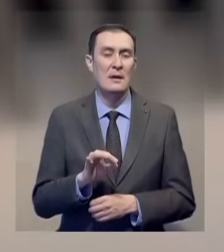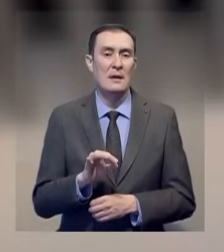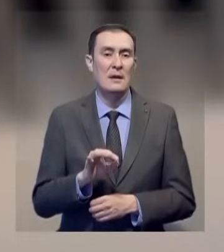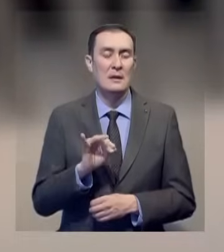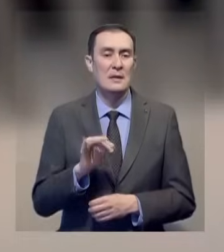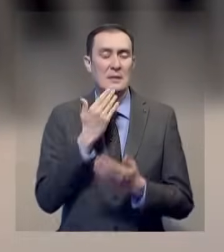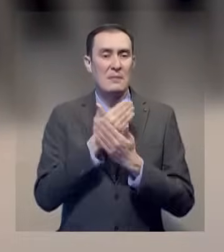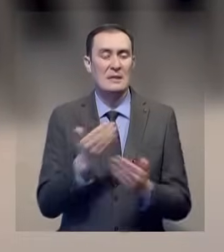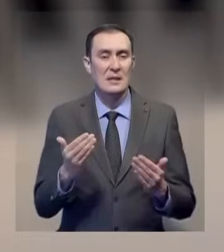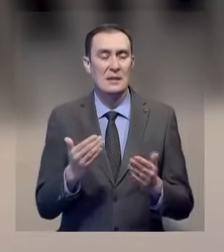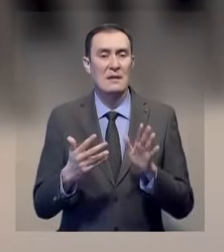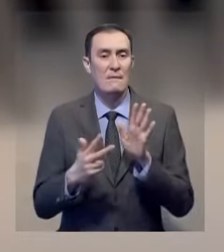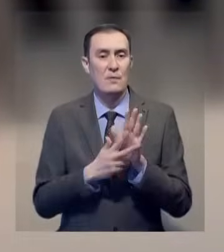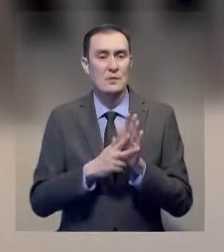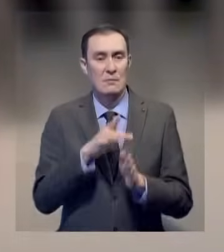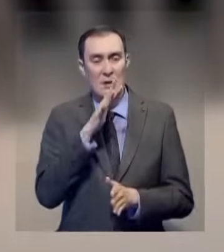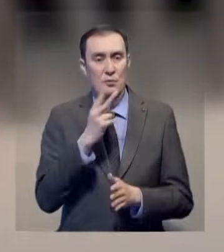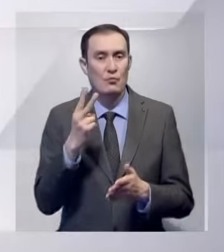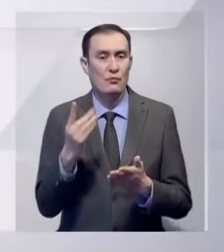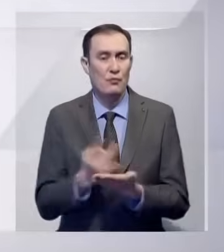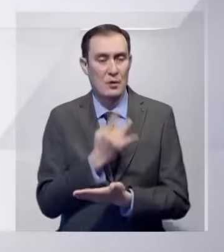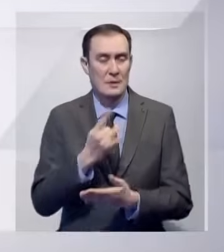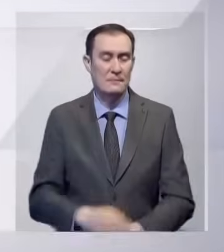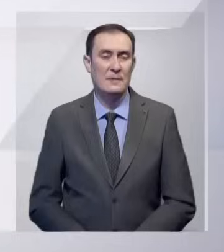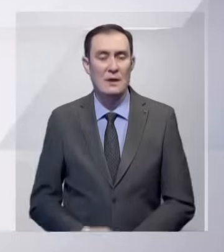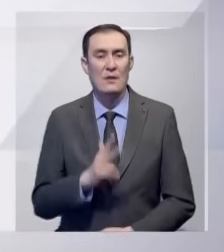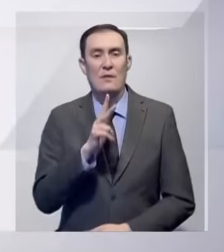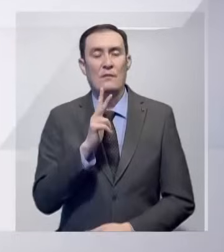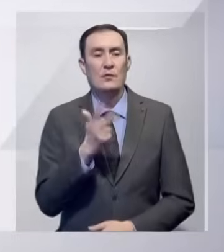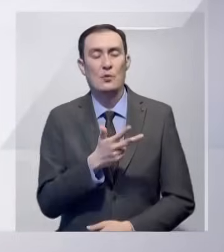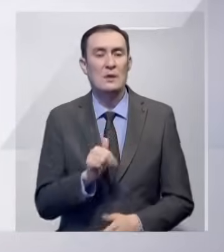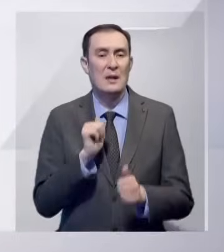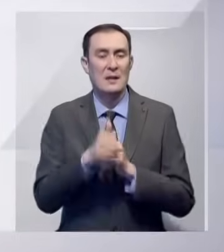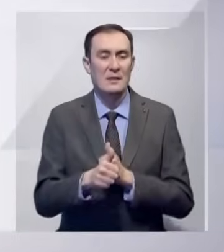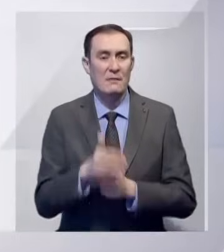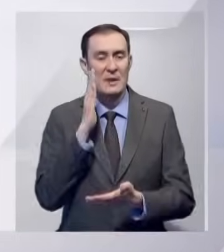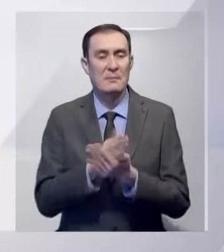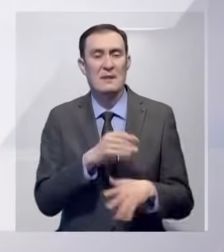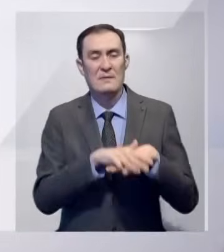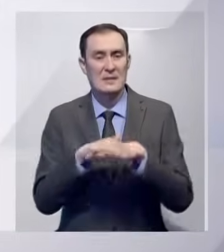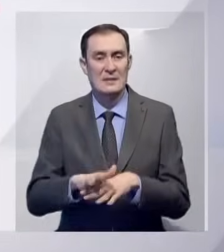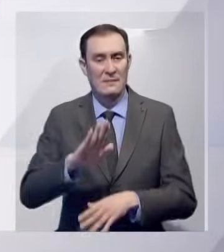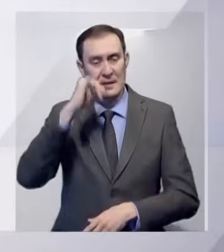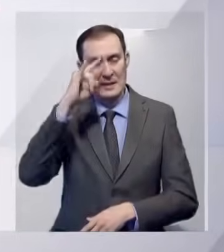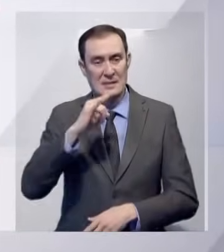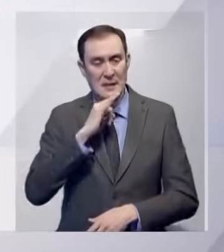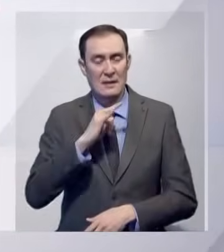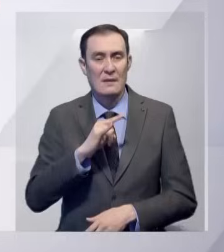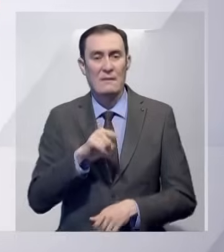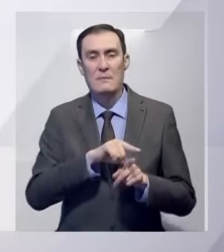и за последние 8 лет она удвоилась. В тройке лидеров по объему прямых иностранных инвестиций в Казахстан в первом